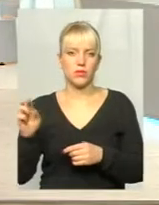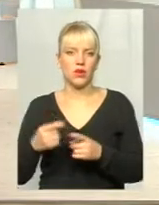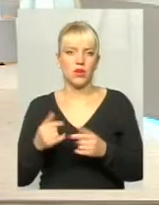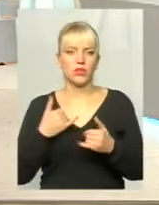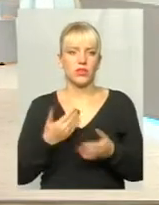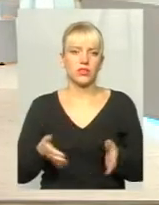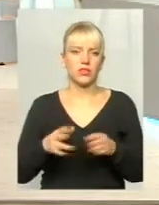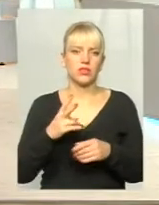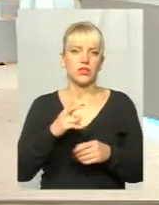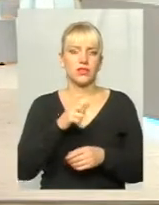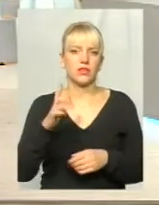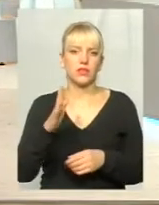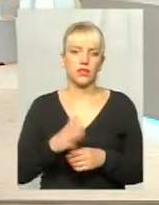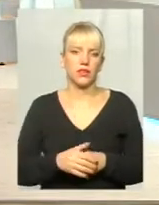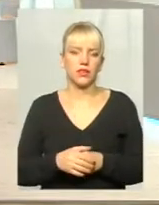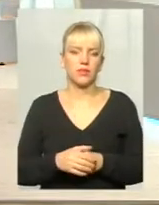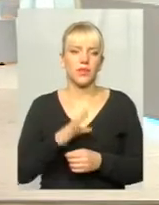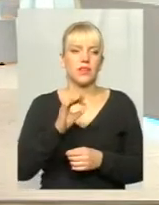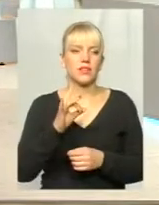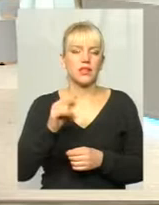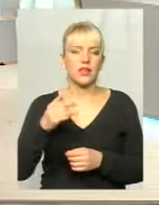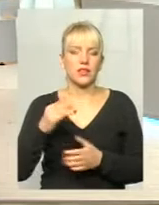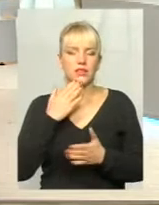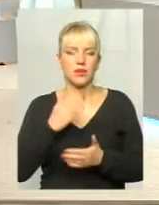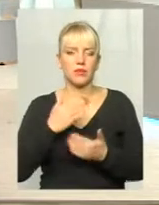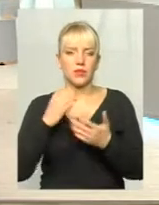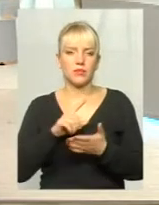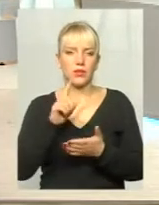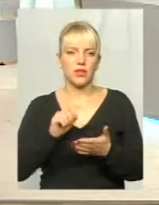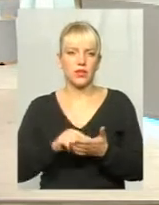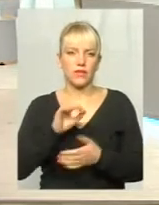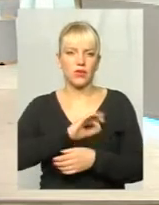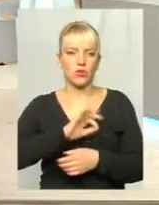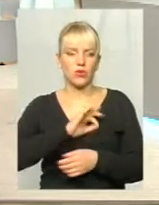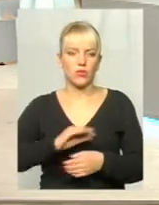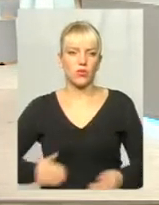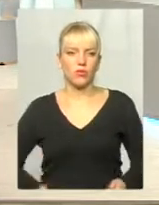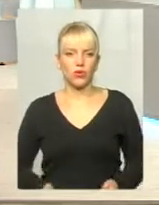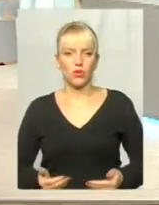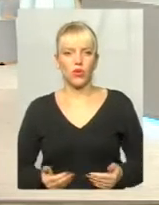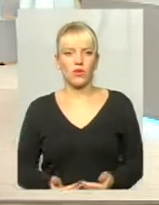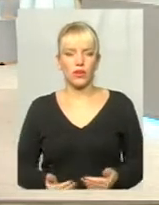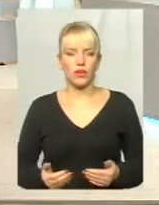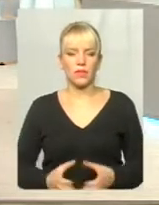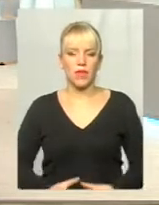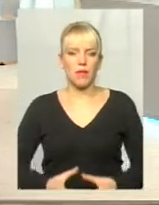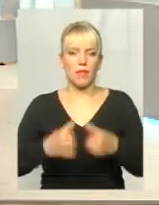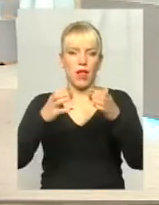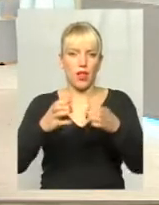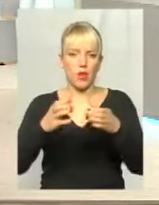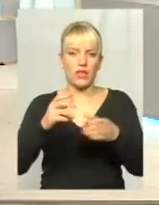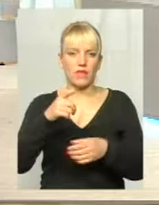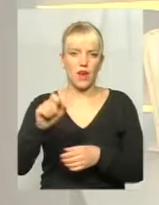залишається 2 хвилини, пане Сергію, зачепити питання використання побутових балонів зі скрабленим